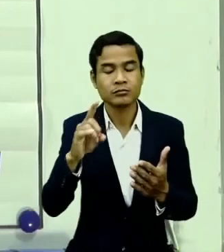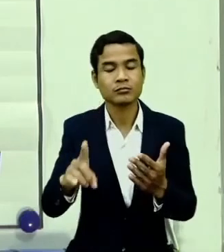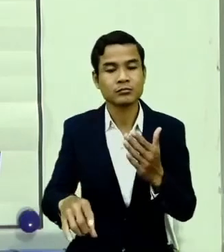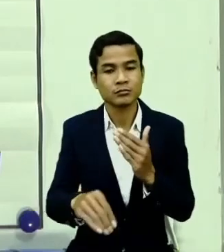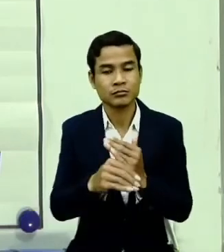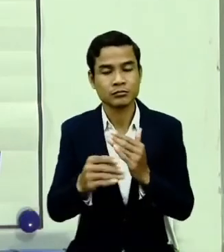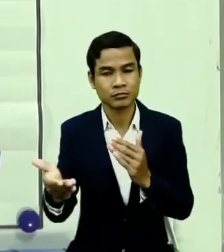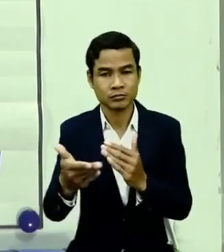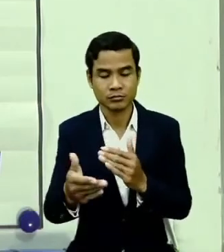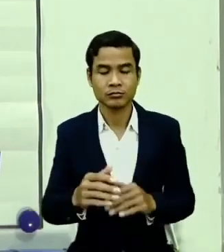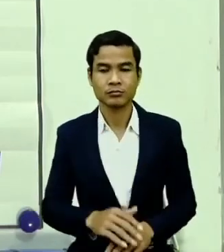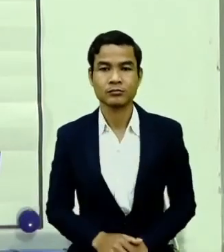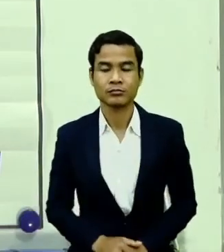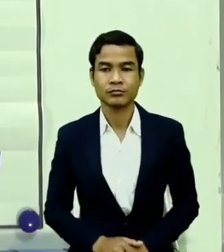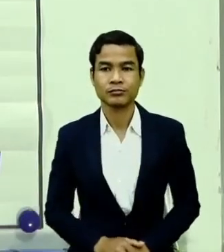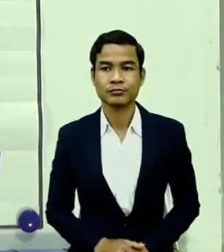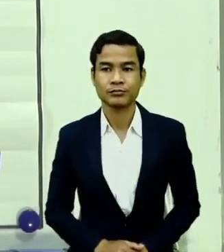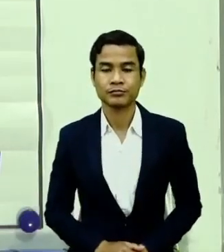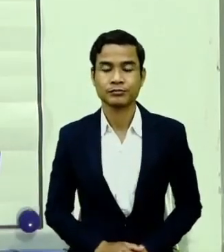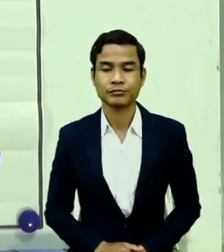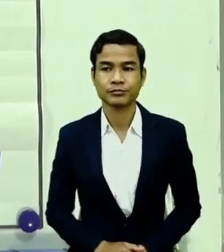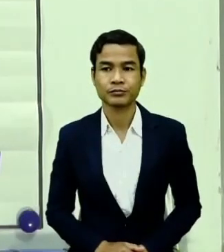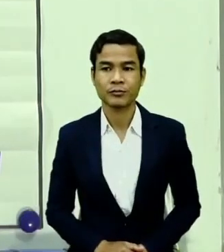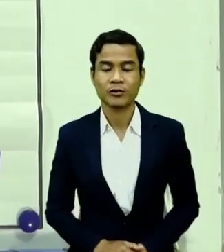មចា